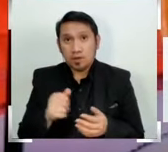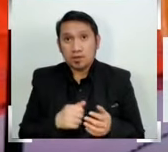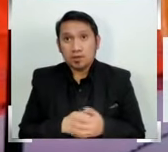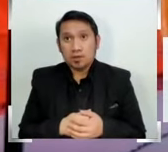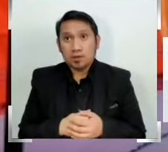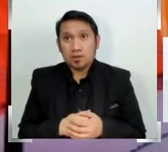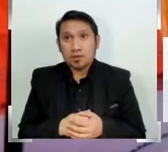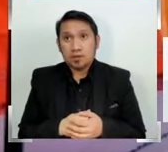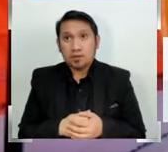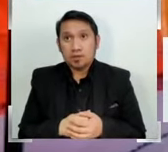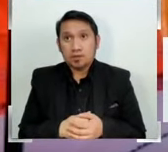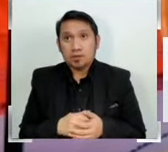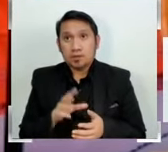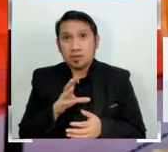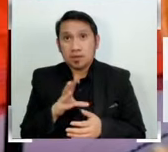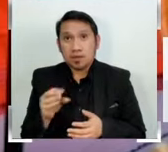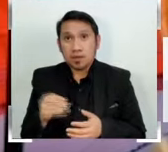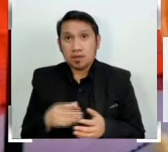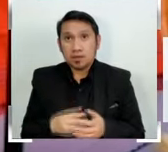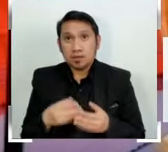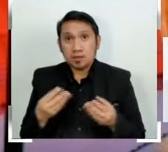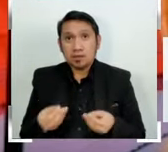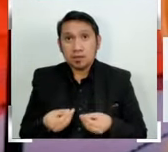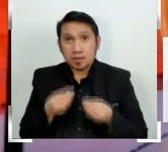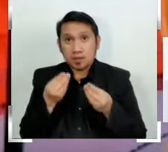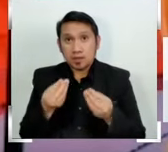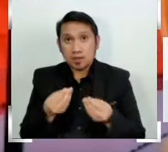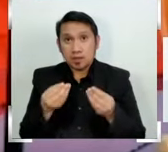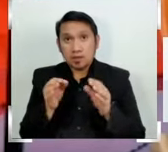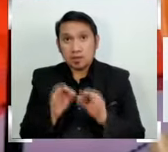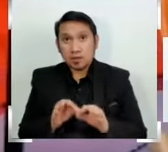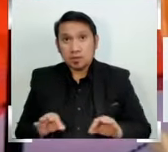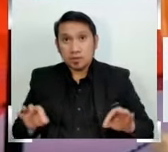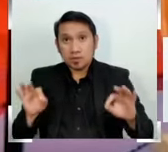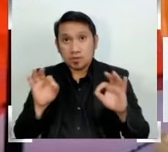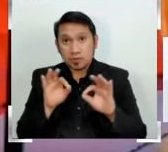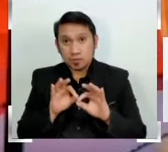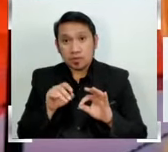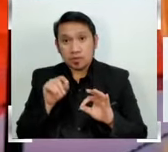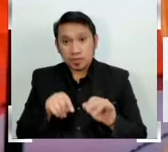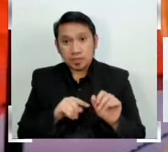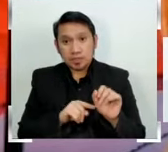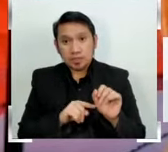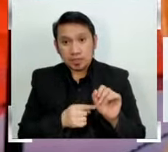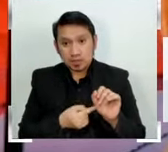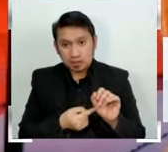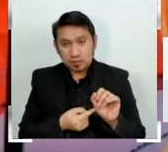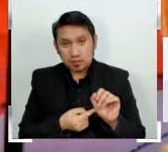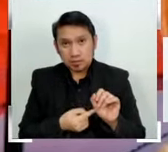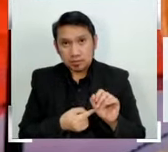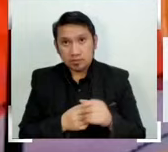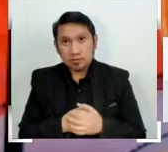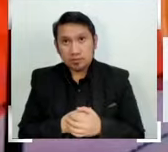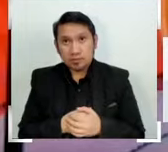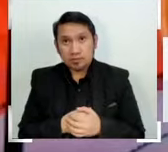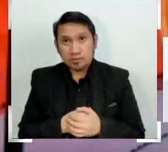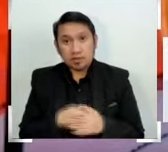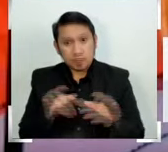he gave important to this initiative. So this